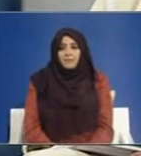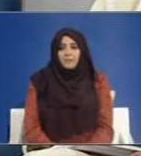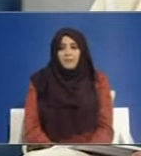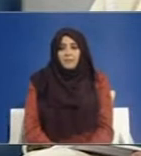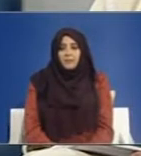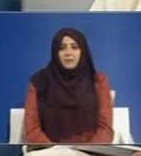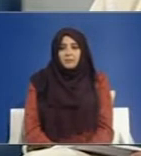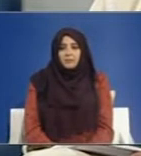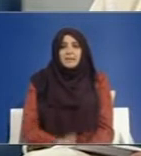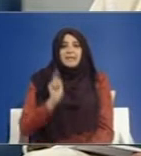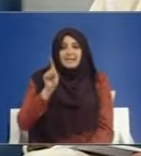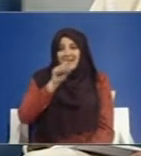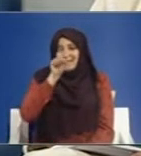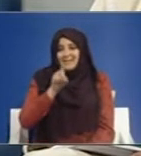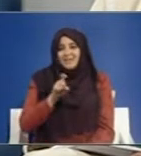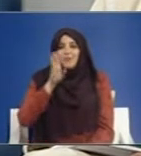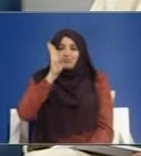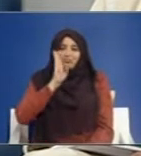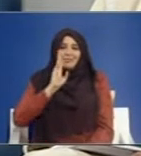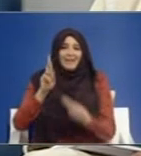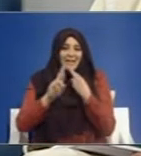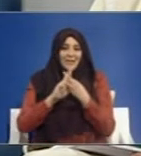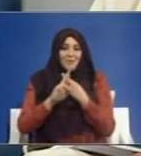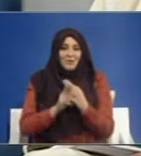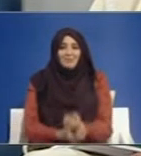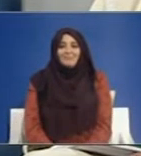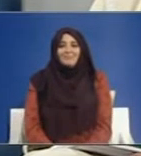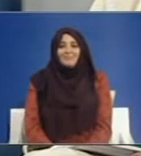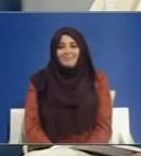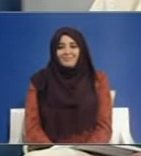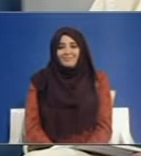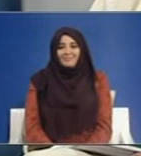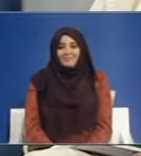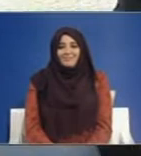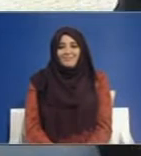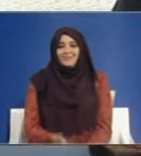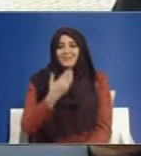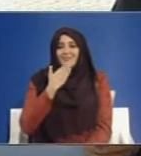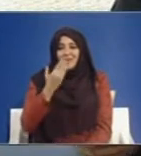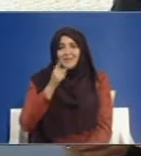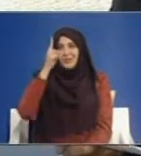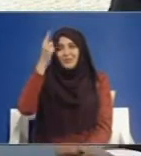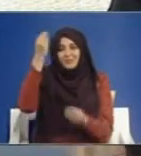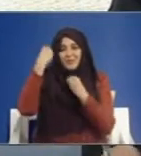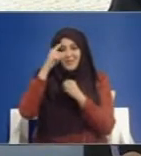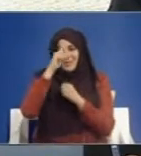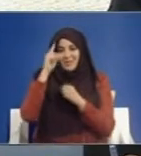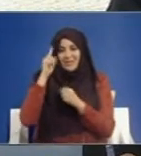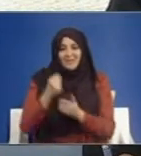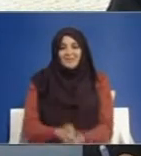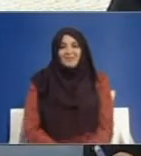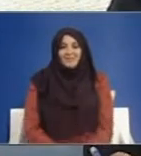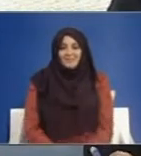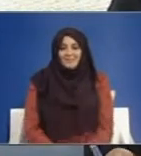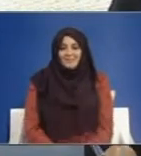طيب هذا هو سؤالي، ماذا بيت جاوبوني عليه؟ الله يسترك، بارك الله فيك، ويعطيكم الصحة وجزاكم الله خيرا. الله يسلمك،